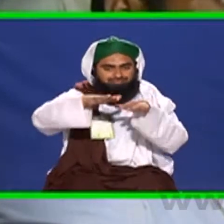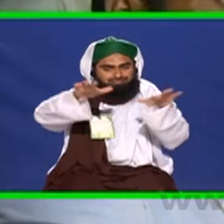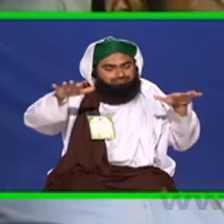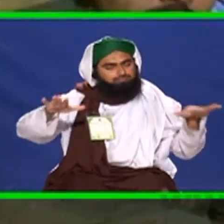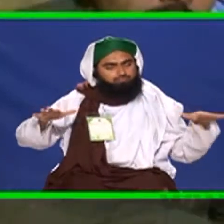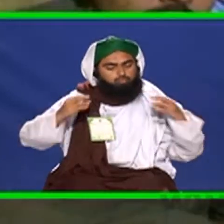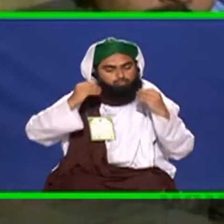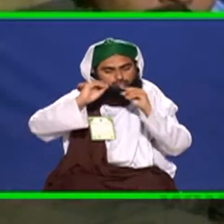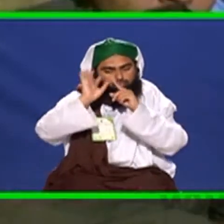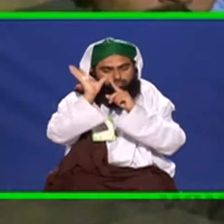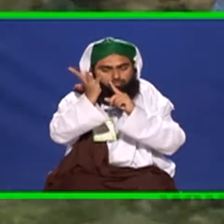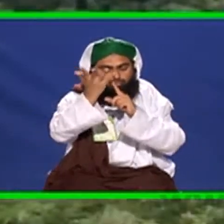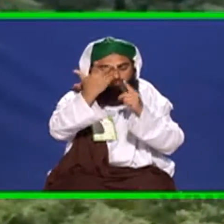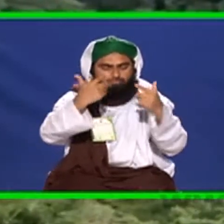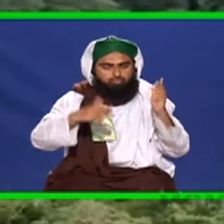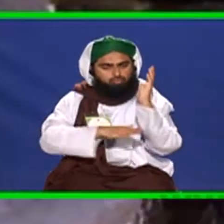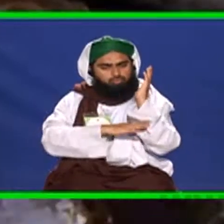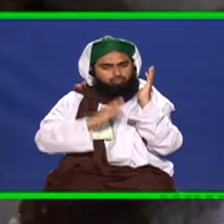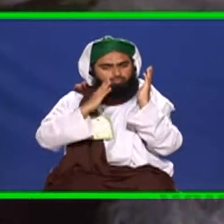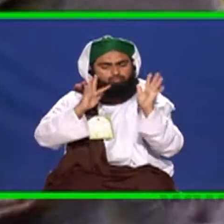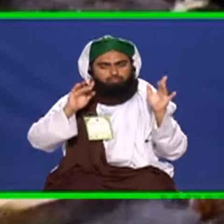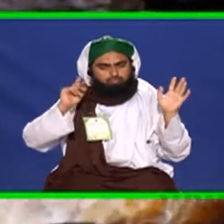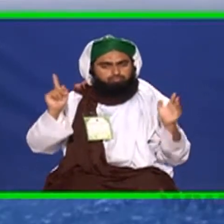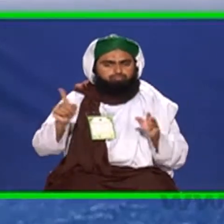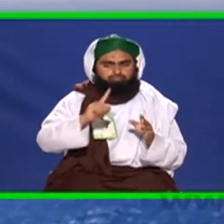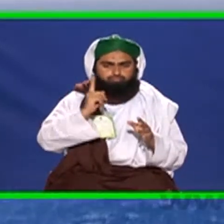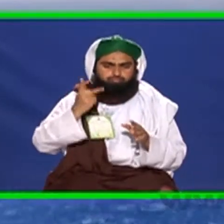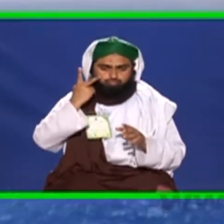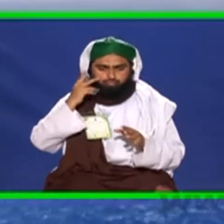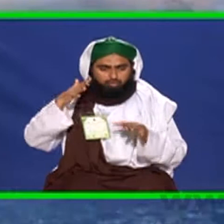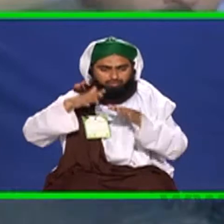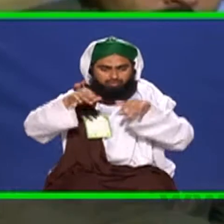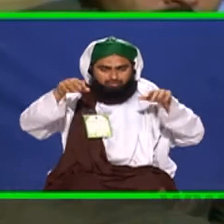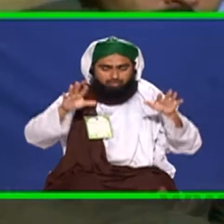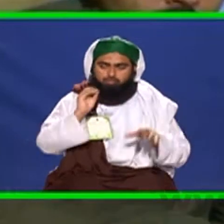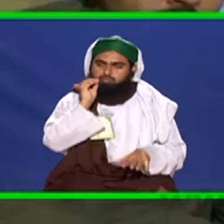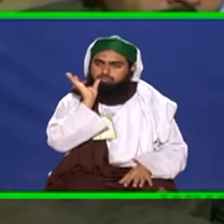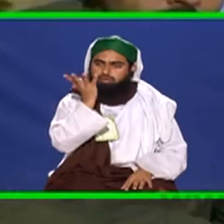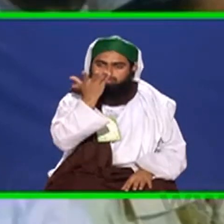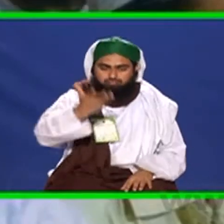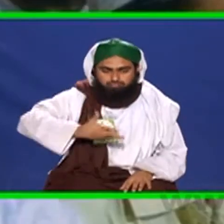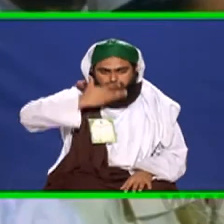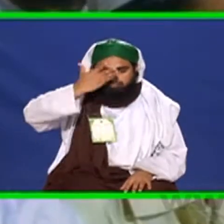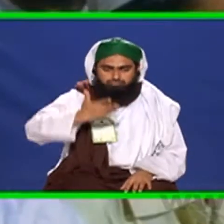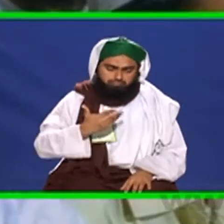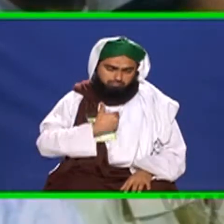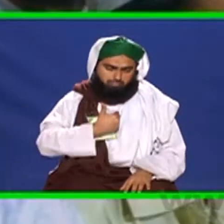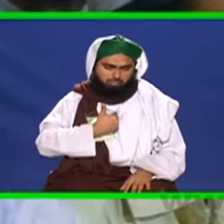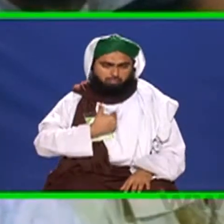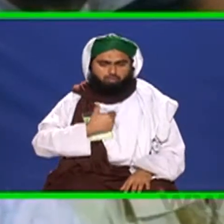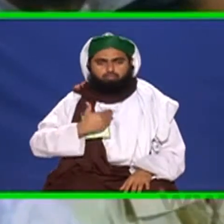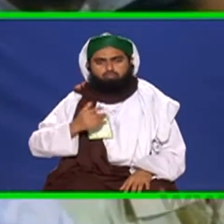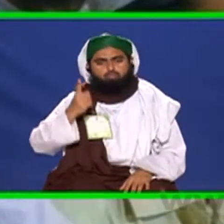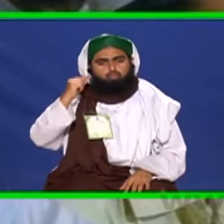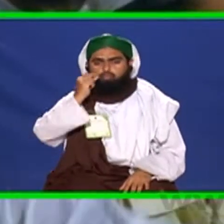ہے۔ جہاں جہاں سے گزرتا ہے تو وہ شجر حجر بحر یہ سب کے سب سے گزرتے ہوئے یہ